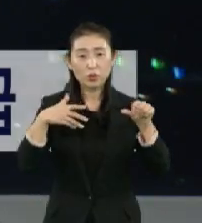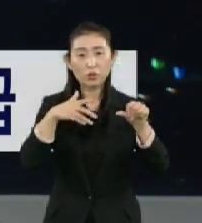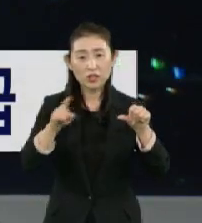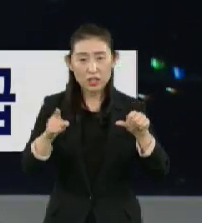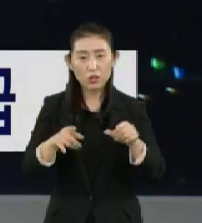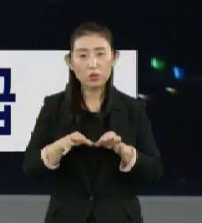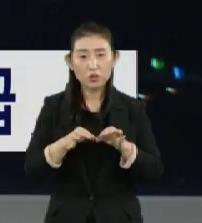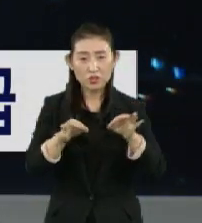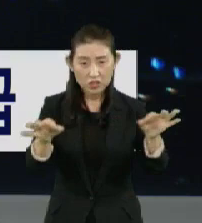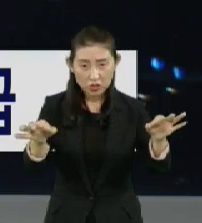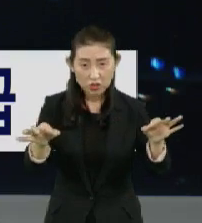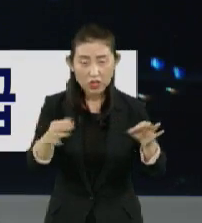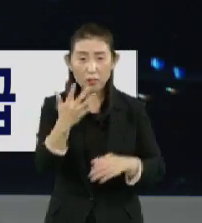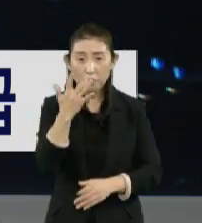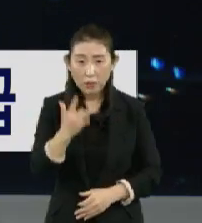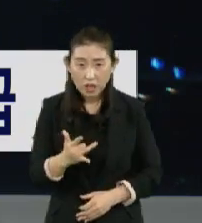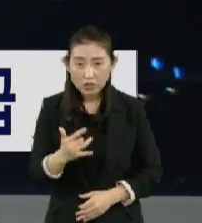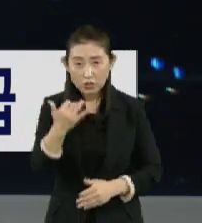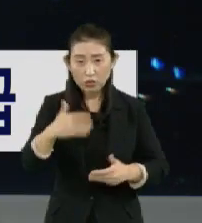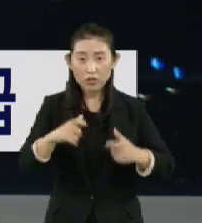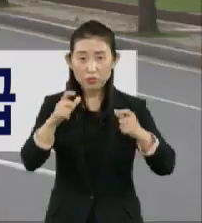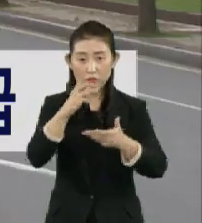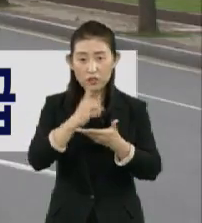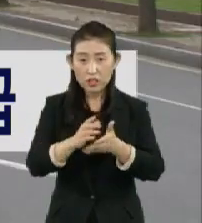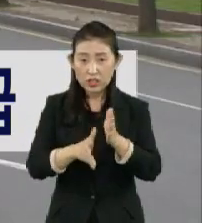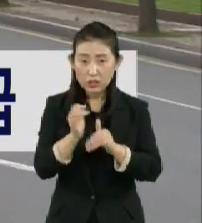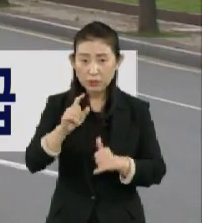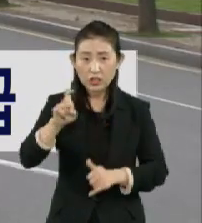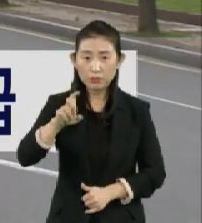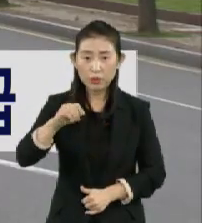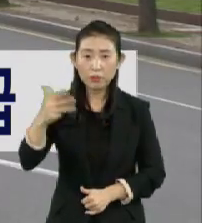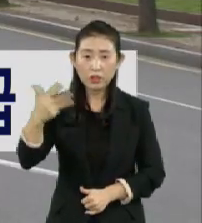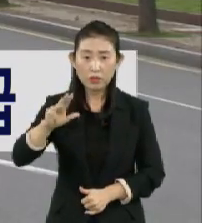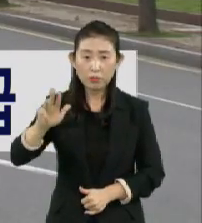정부의 5차 재난지원금 지급 대상에서 제외된 충남 천안